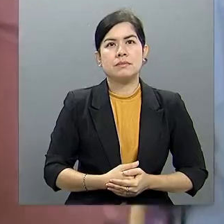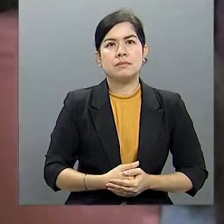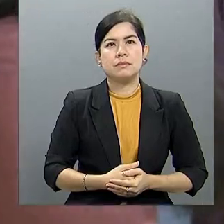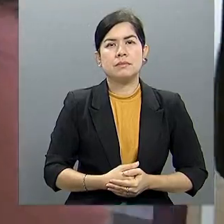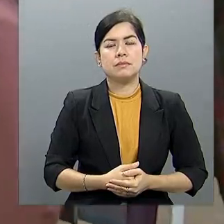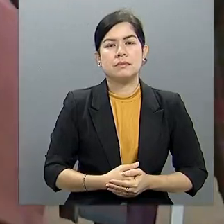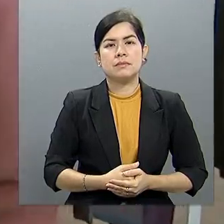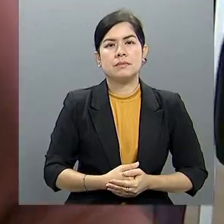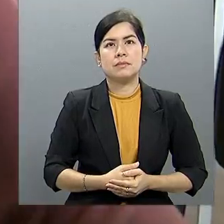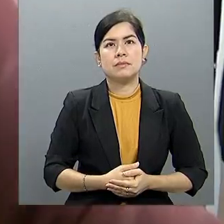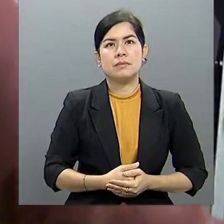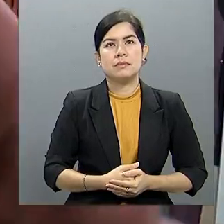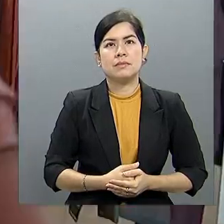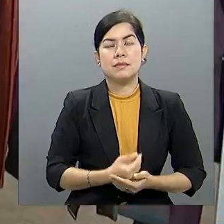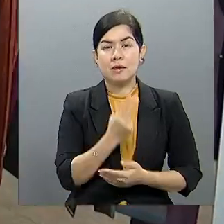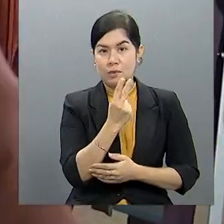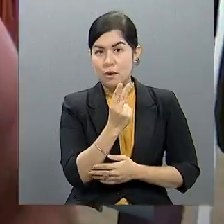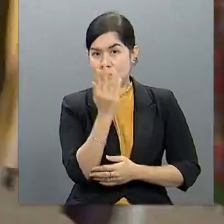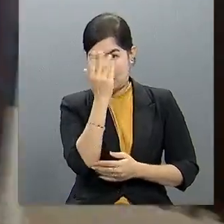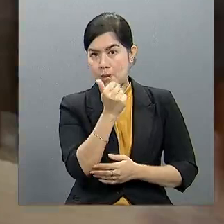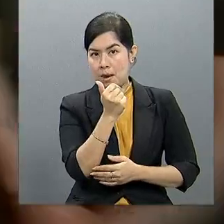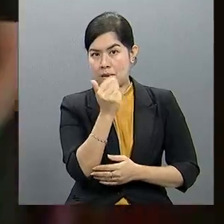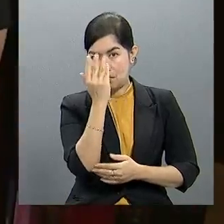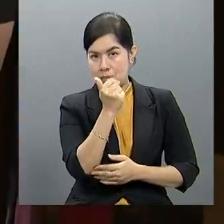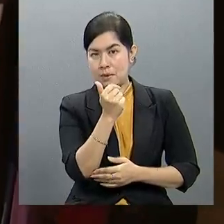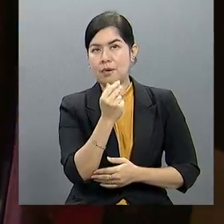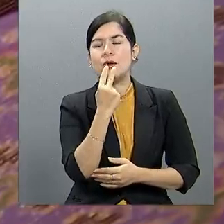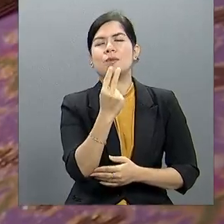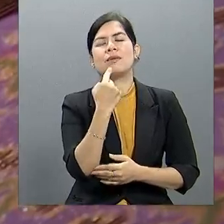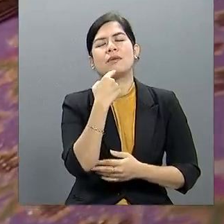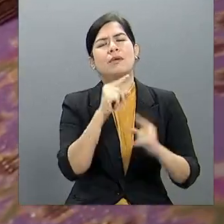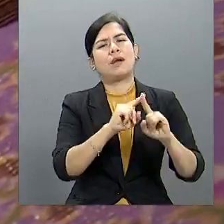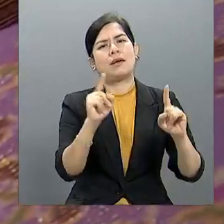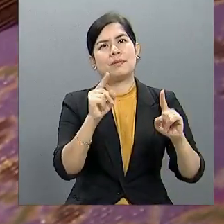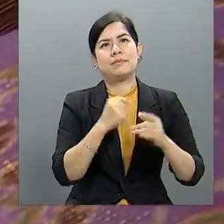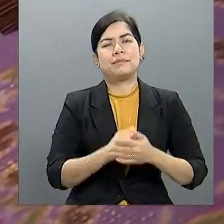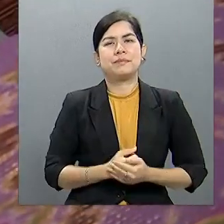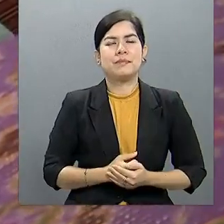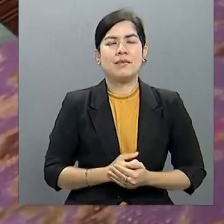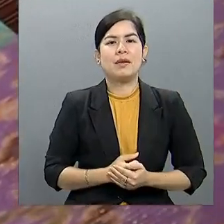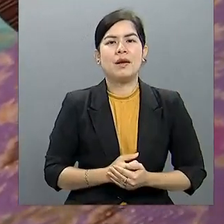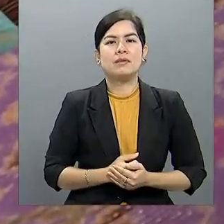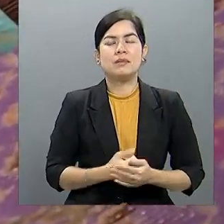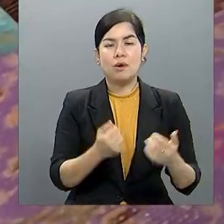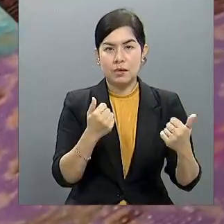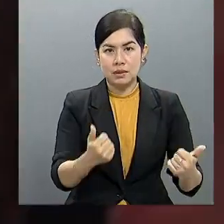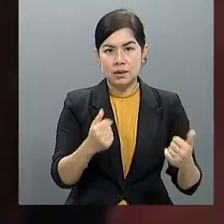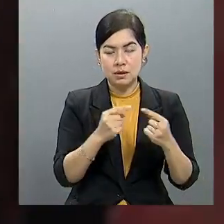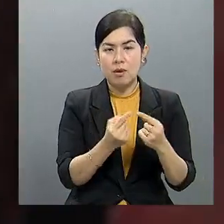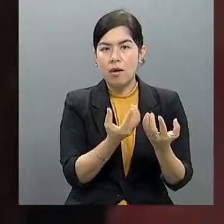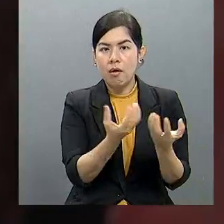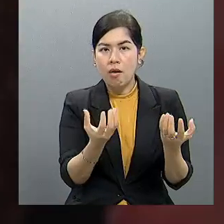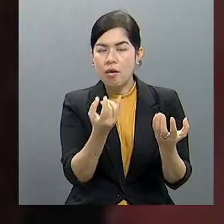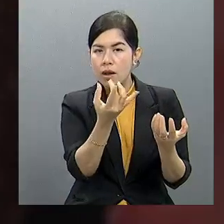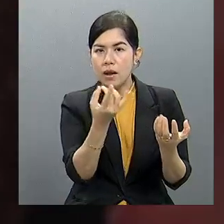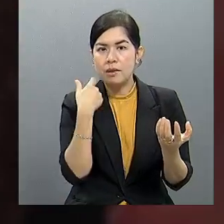พี่กรงค่าได้ไคะพี่อยู่ทางนี้ไครั Wheels, ไม่ altriวันนี้เรานำธิตภั screwed. อะไรขายที่นี้ปะคะอ้า